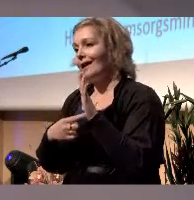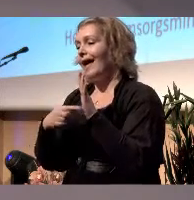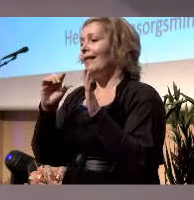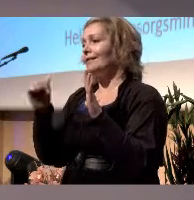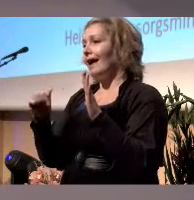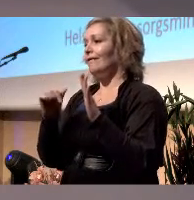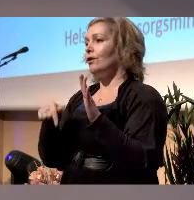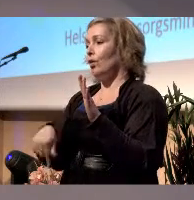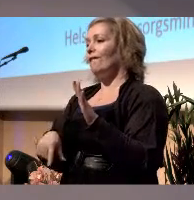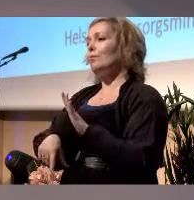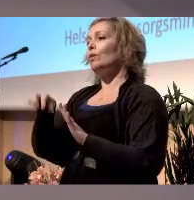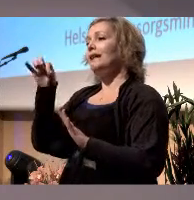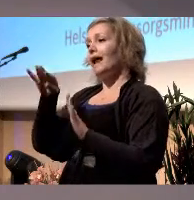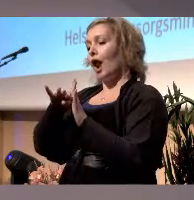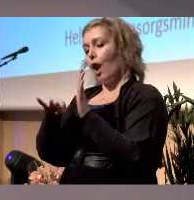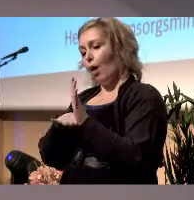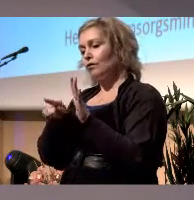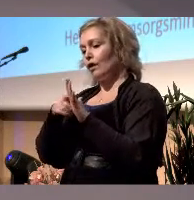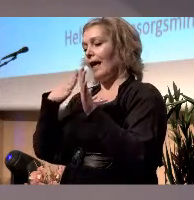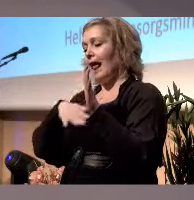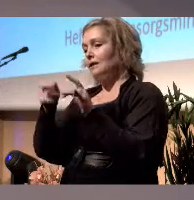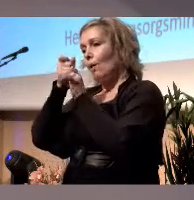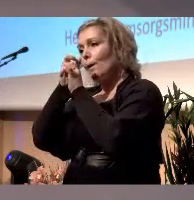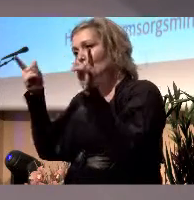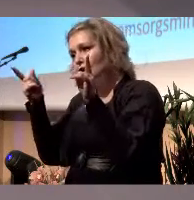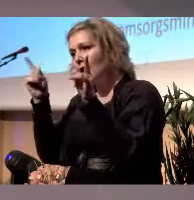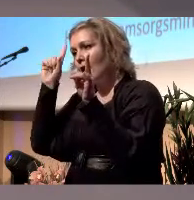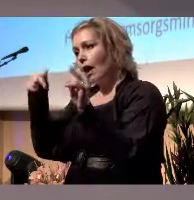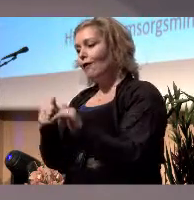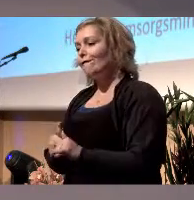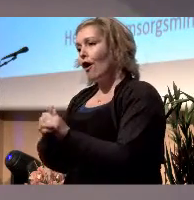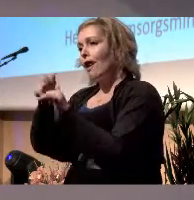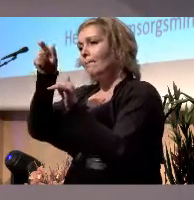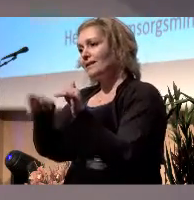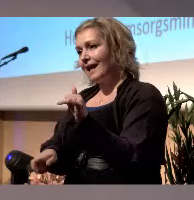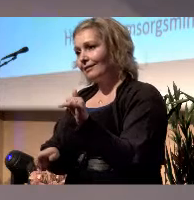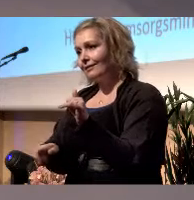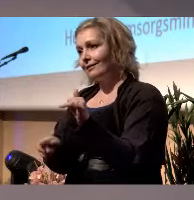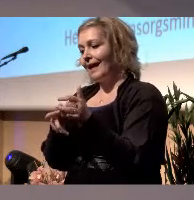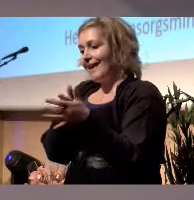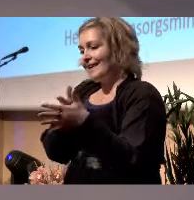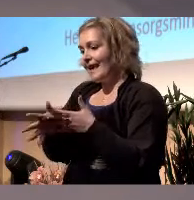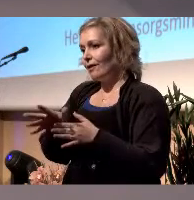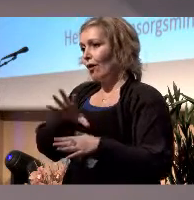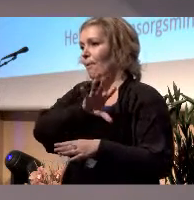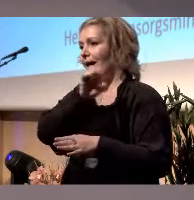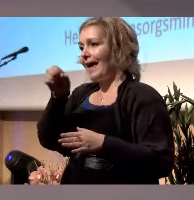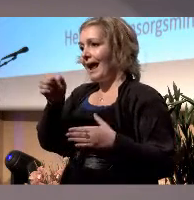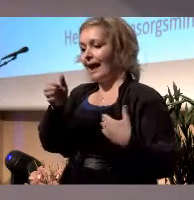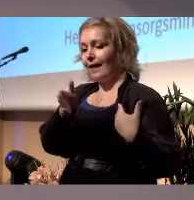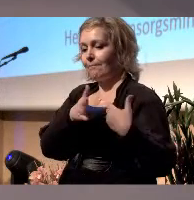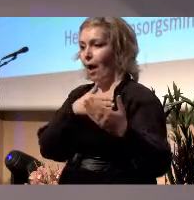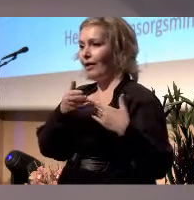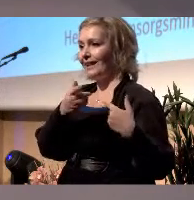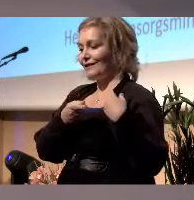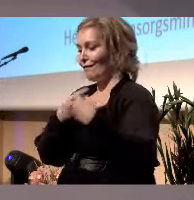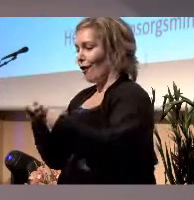Derfor moderniserer vi loven slik at helseopplysninger kan følge pasienten gjennom hele